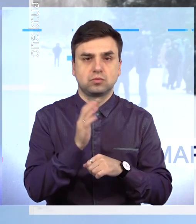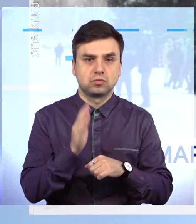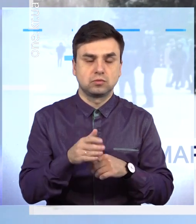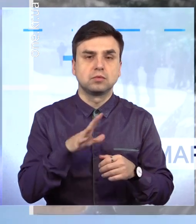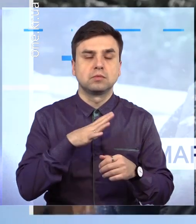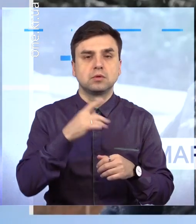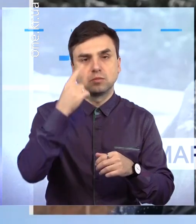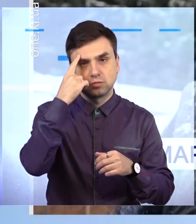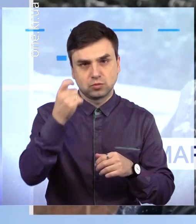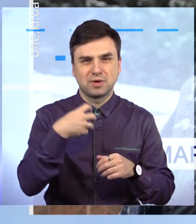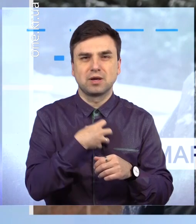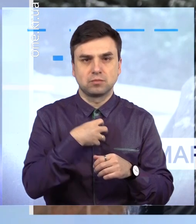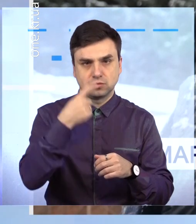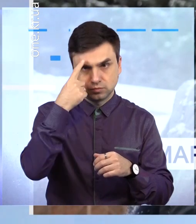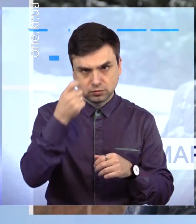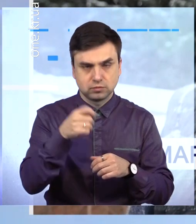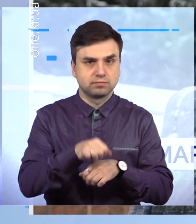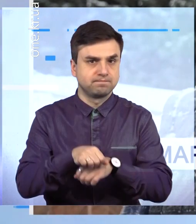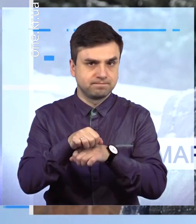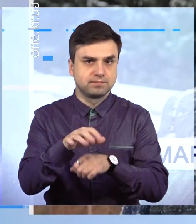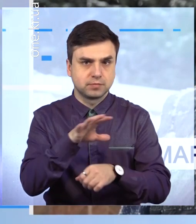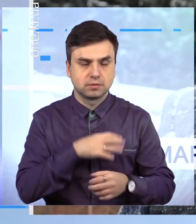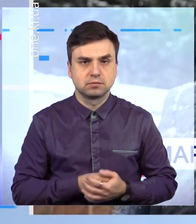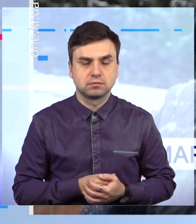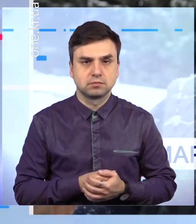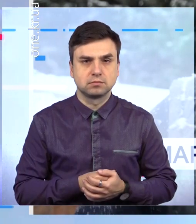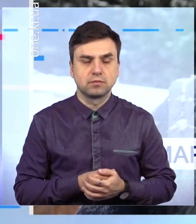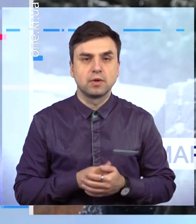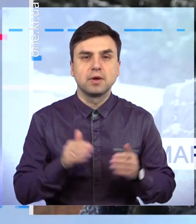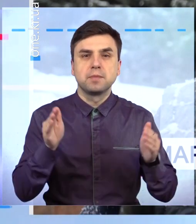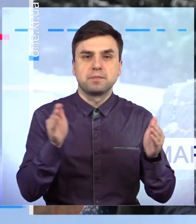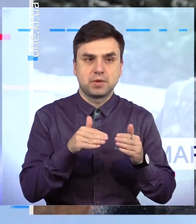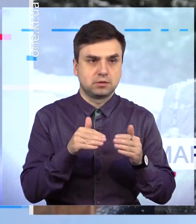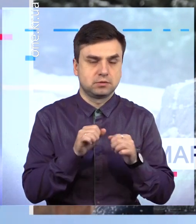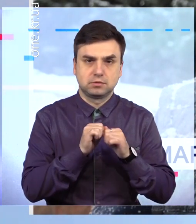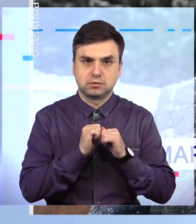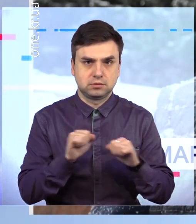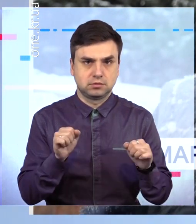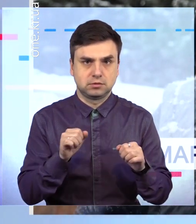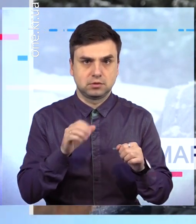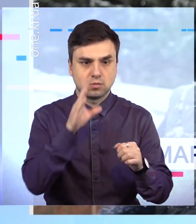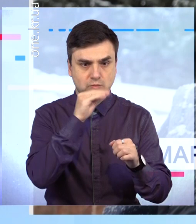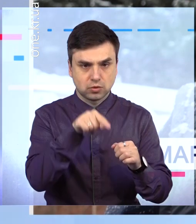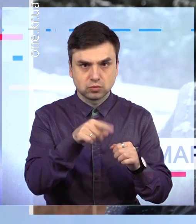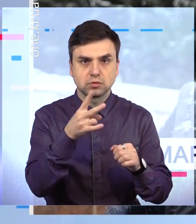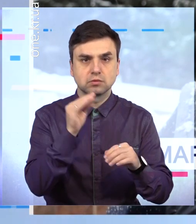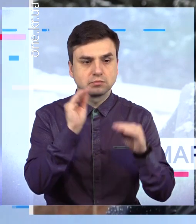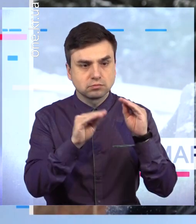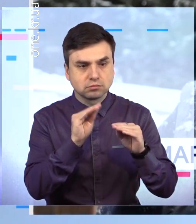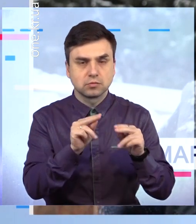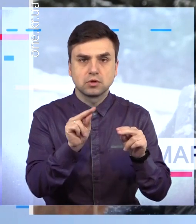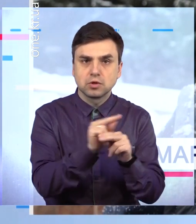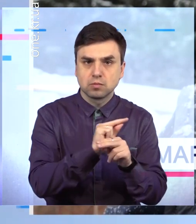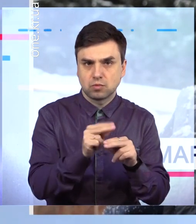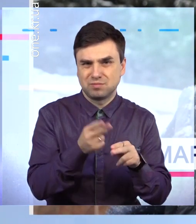попереджувальну акцію. Економічно менше вже не можна. Це ж безпечність транспорту. Ми ж не можемо